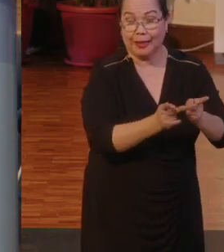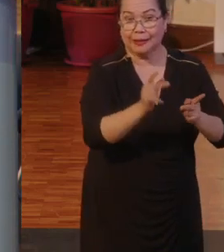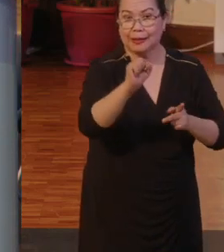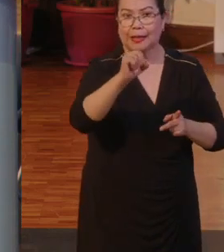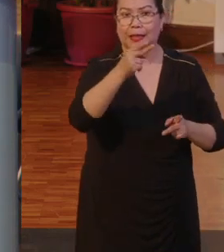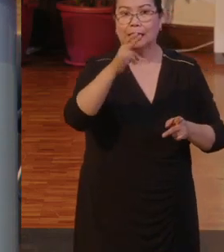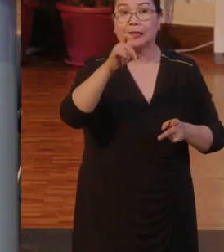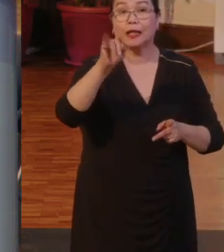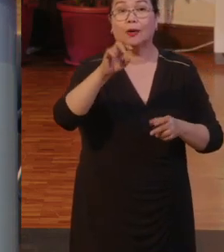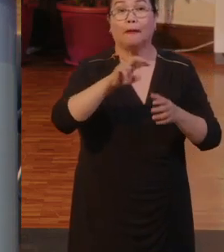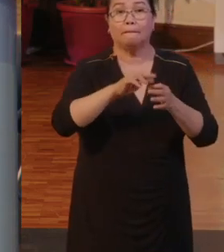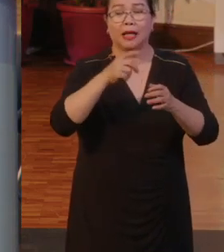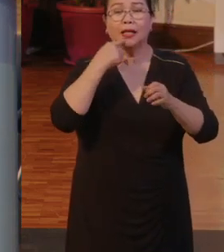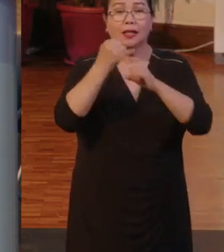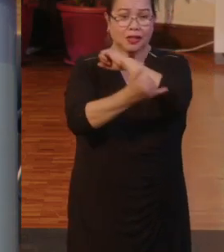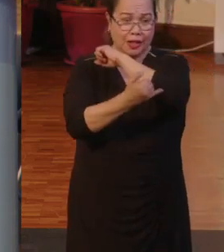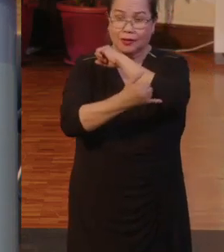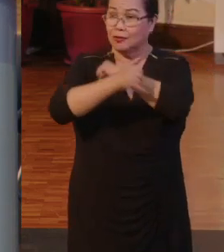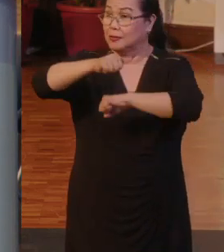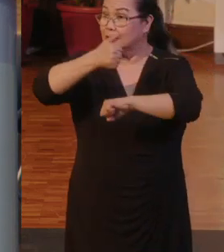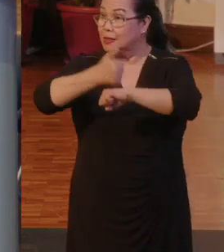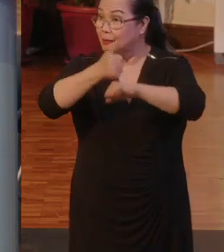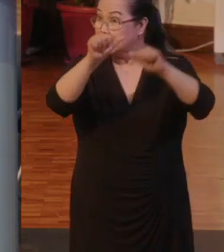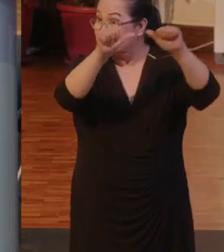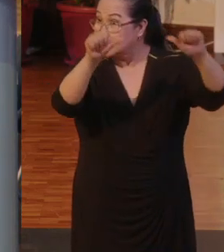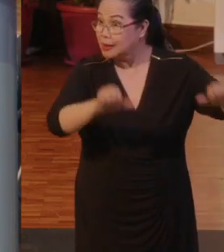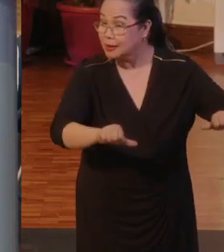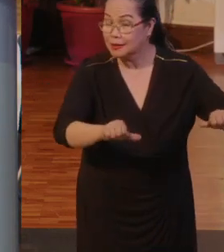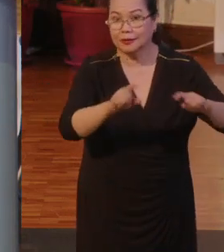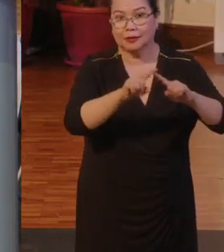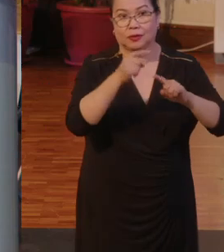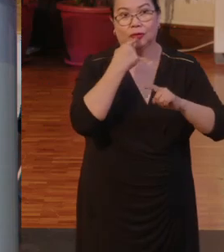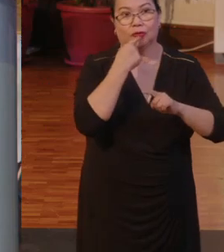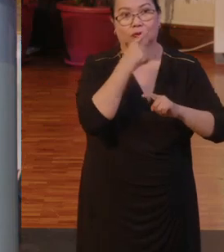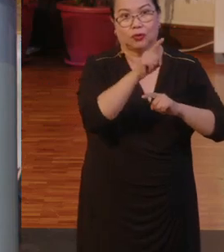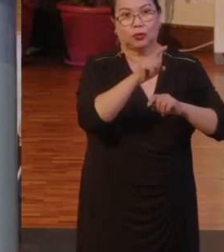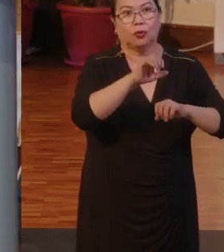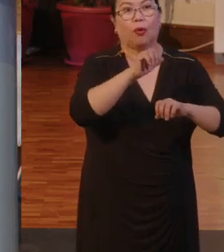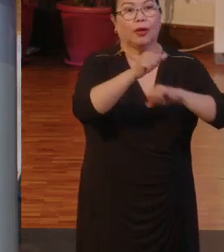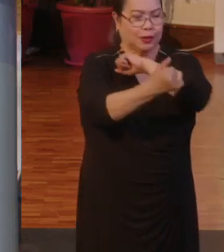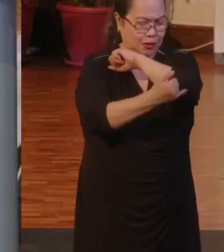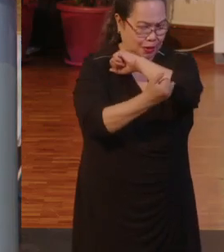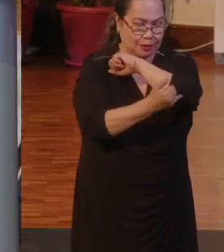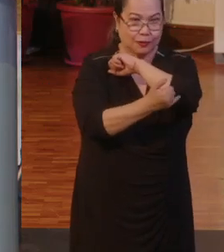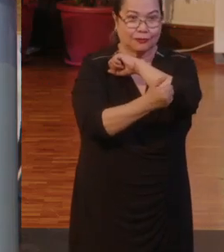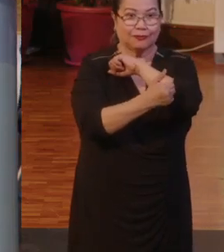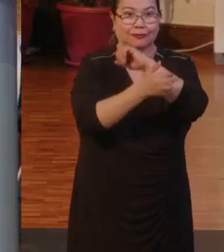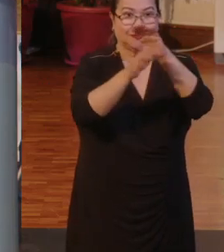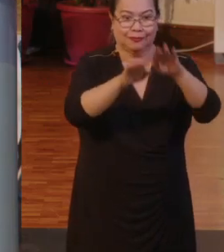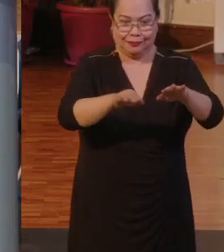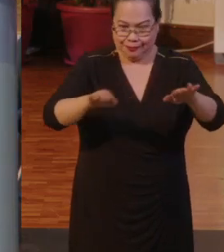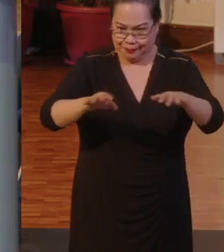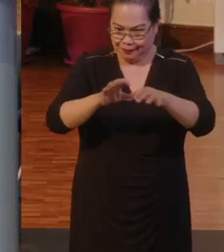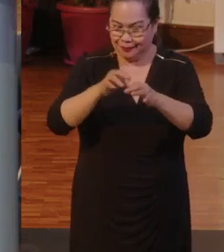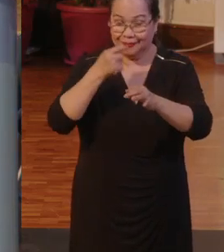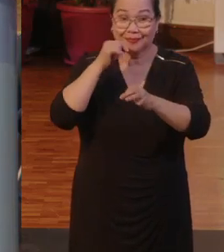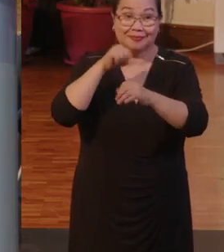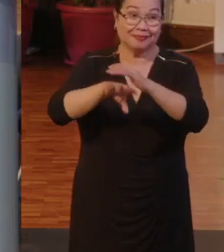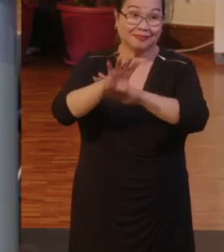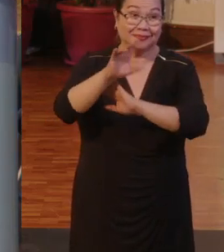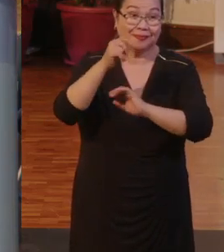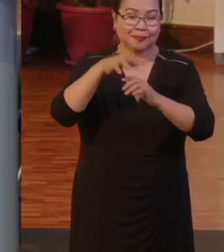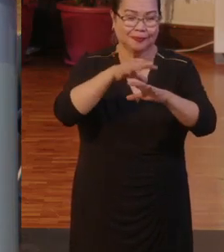si Jacob. Sa Genesis chapter 33 verses 19 to 20, and the sons of Hamor, Shechem's father,